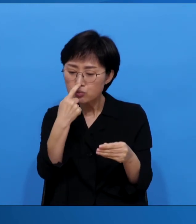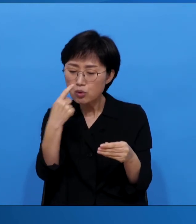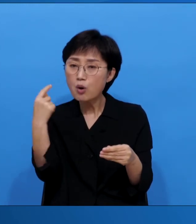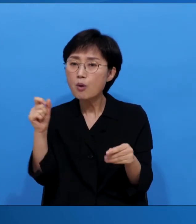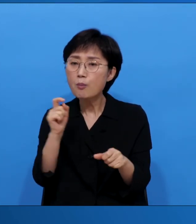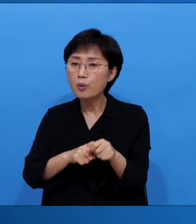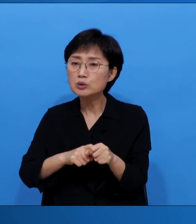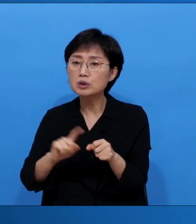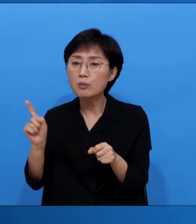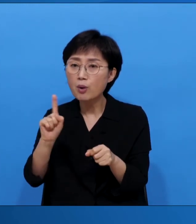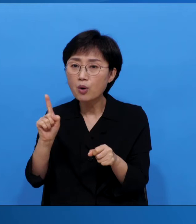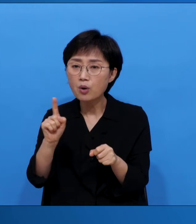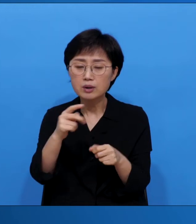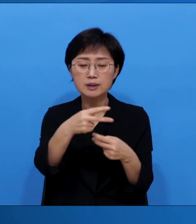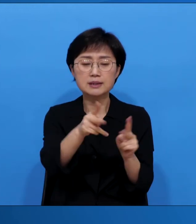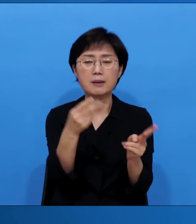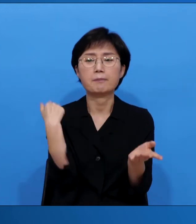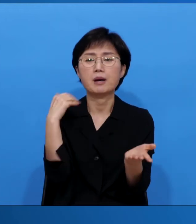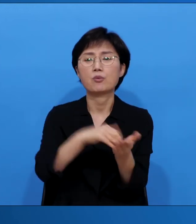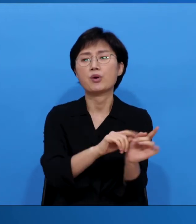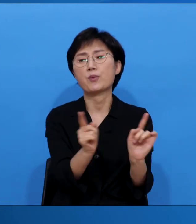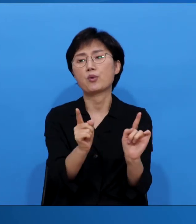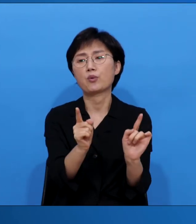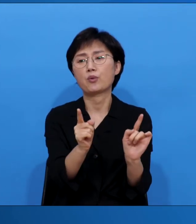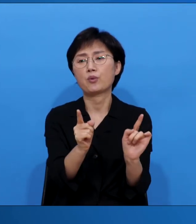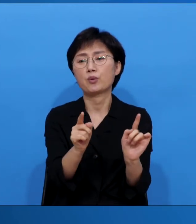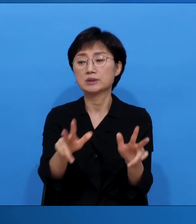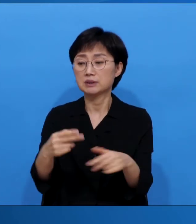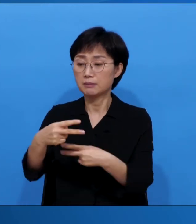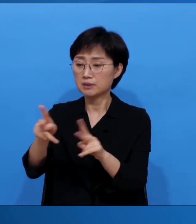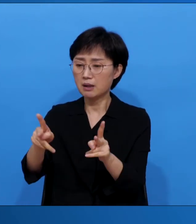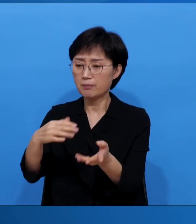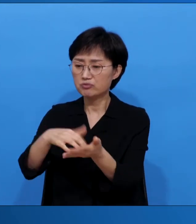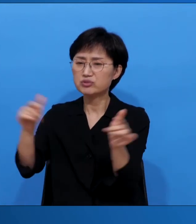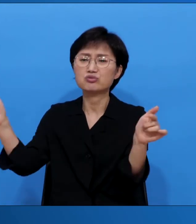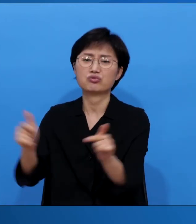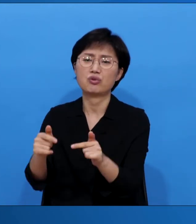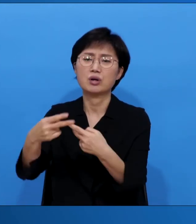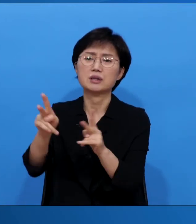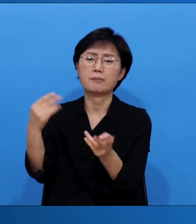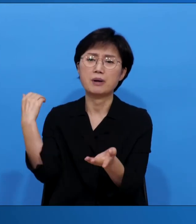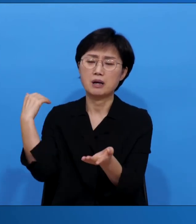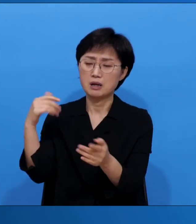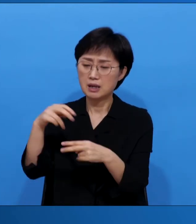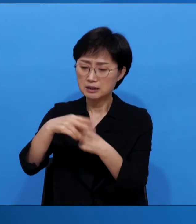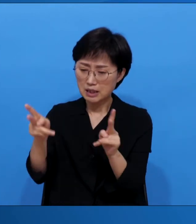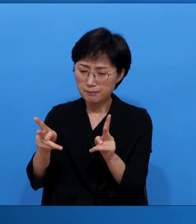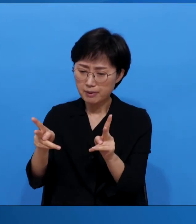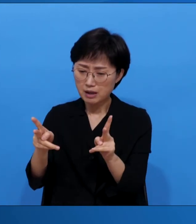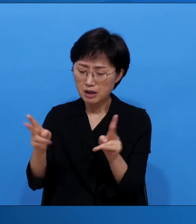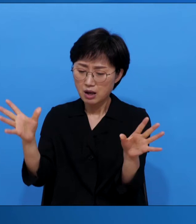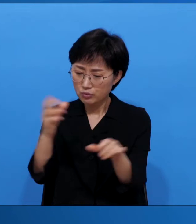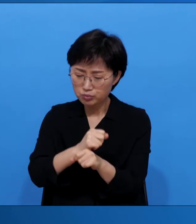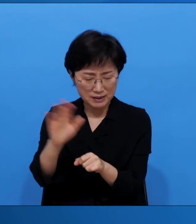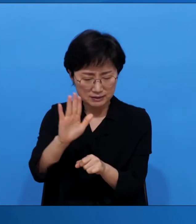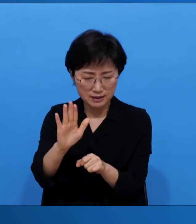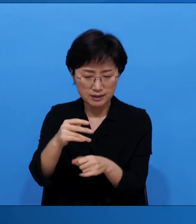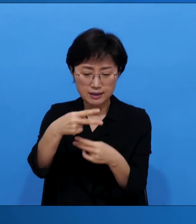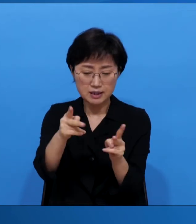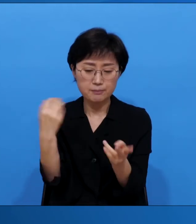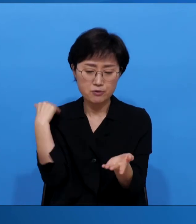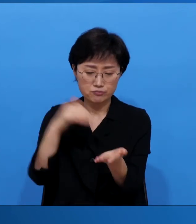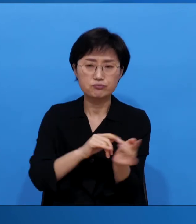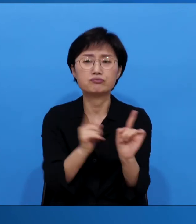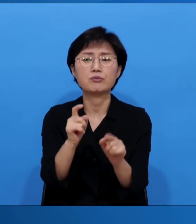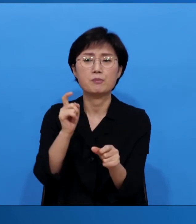원래 놓쳐버린 다락방 찾아내라. 그게 키가 될 겁니다. 그래서 중요한 훈련이 될 거예요, 아마